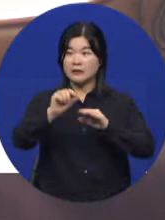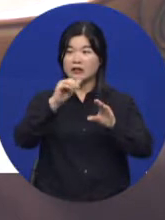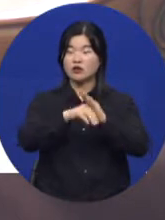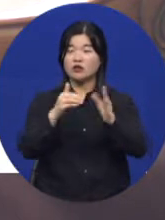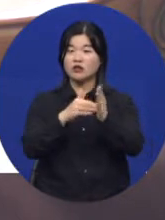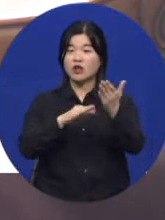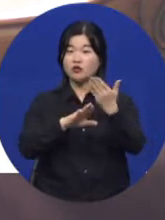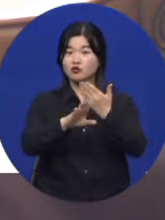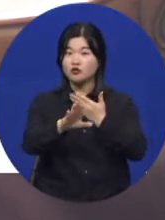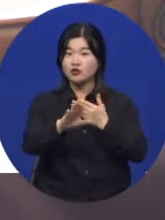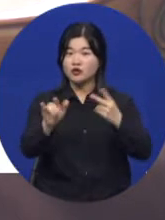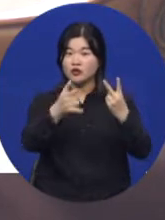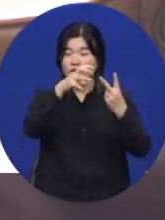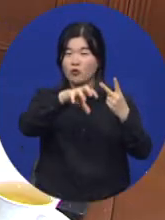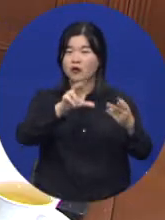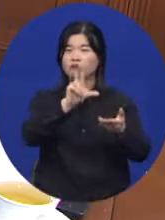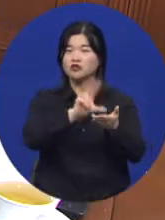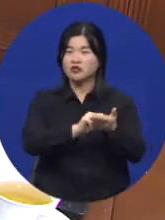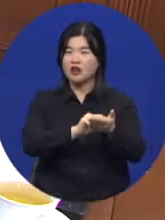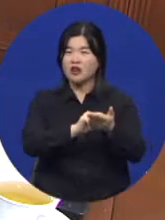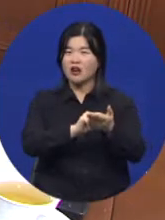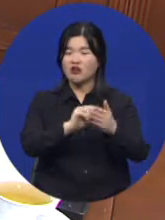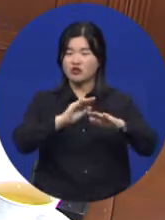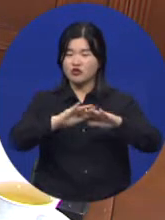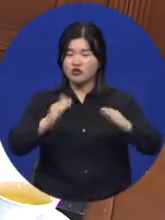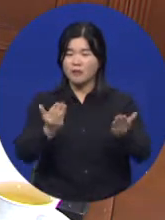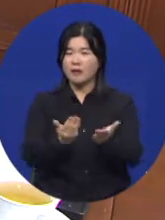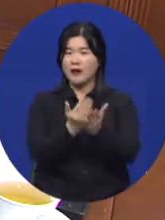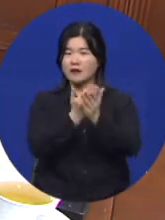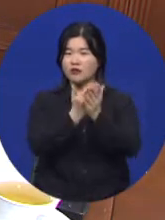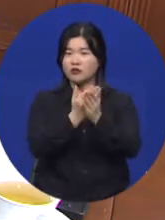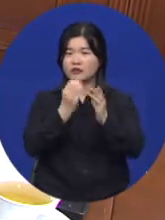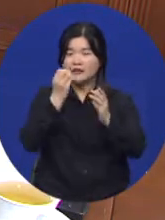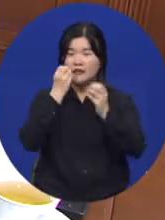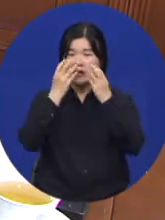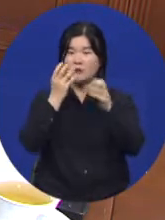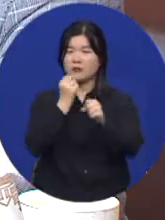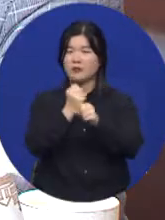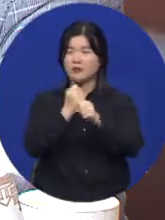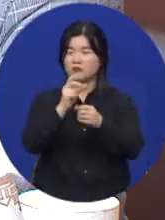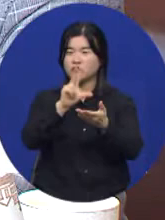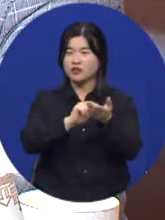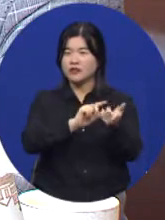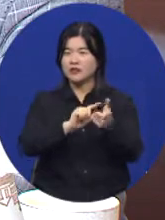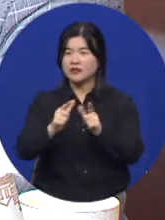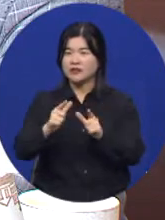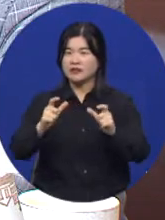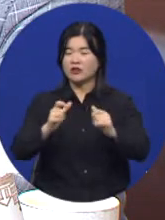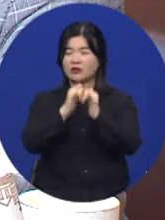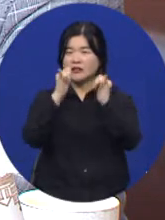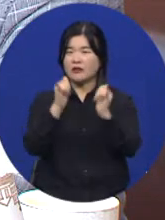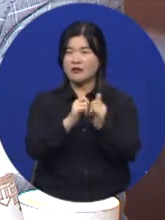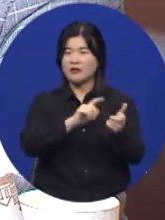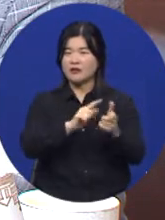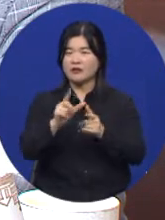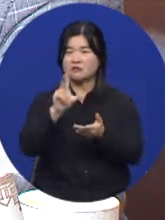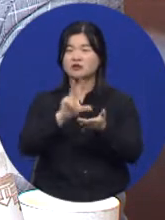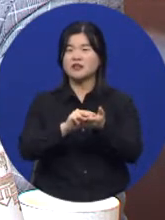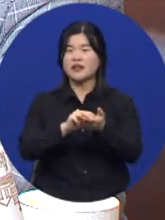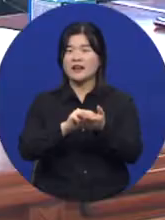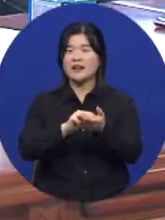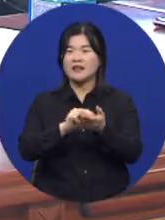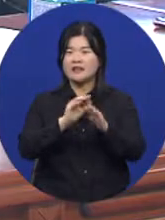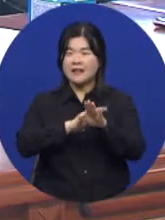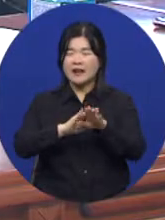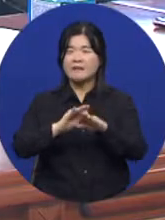끝난 뒤 제 2의 공학 문제와 지역 균형발전 신재생 에너지의 문 제 점 등 지역사회의 다양한 경관을 다뤄 달라고